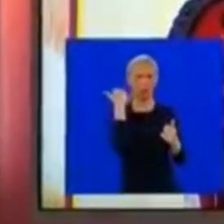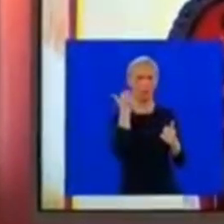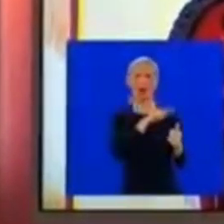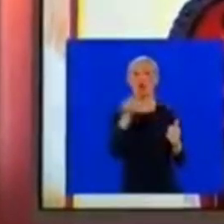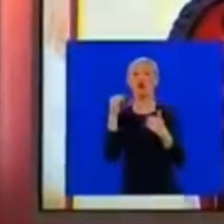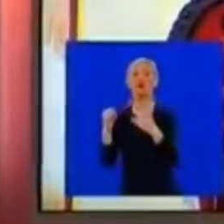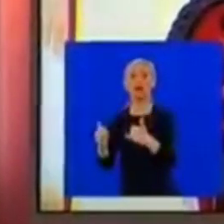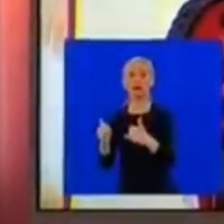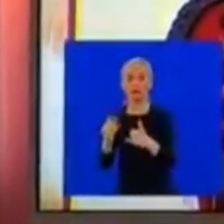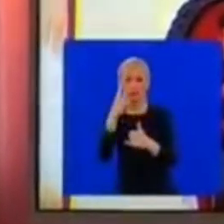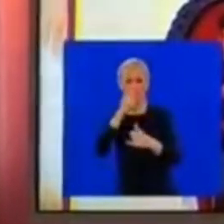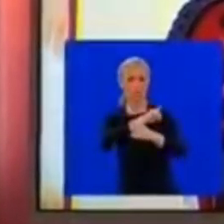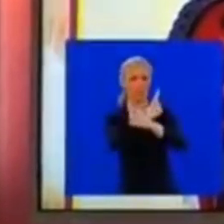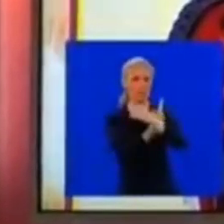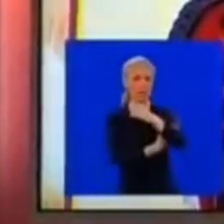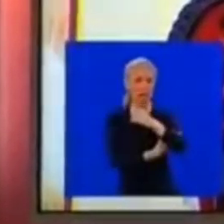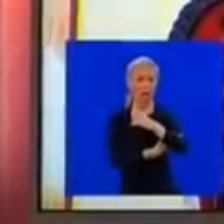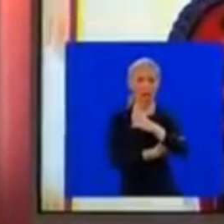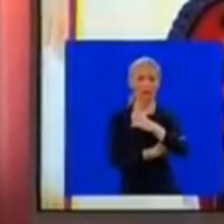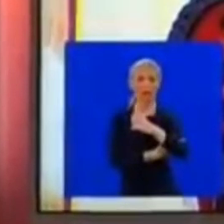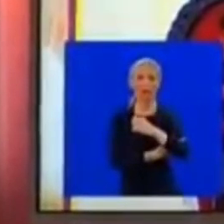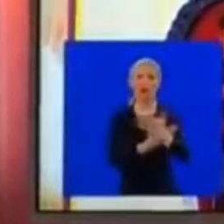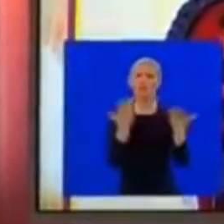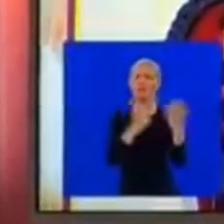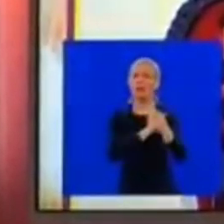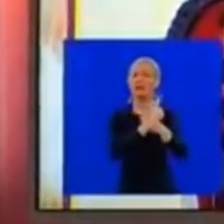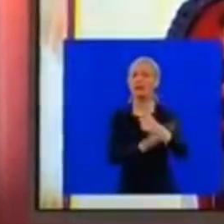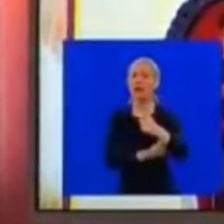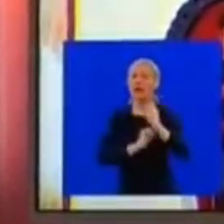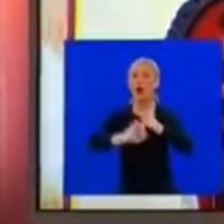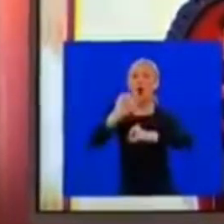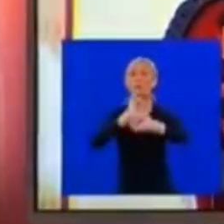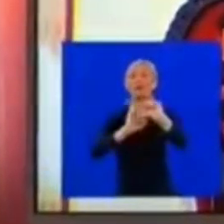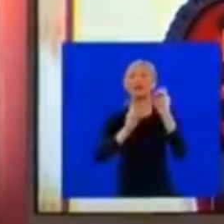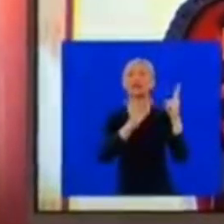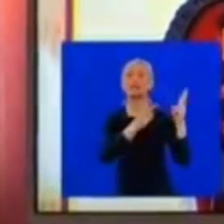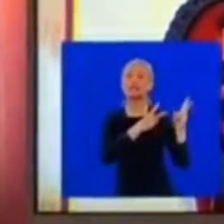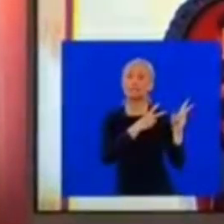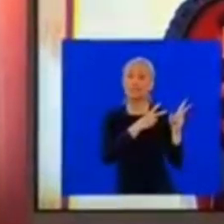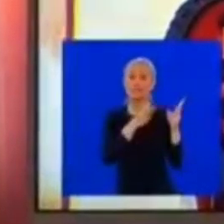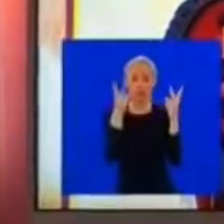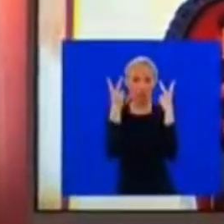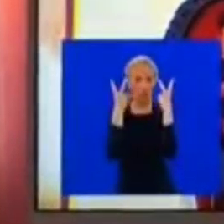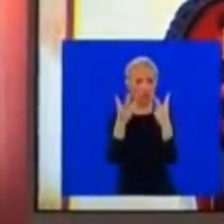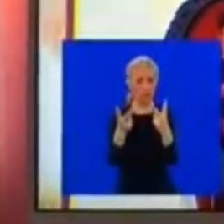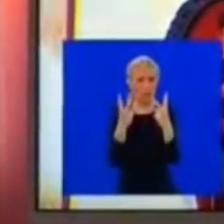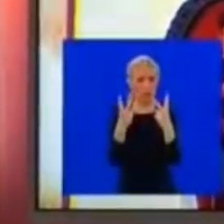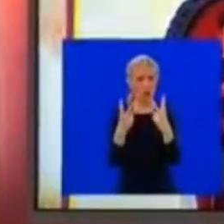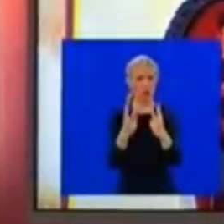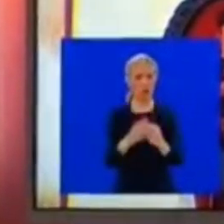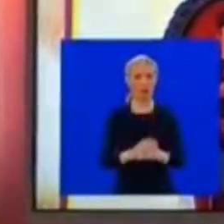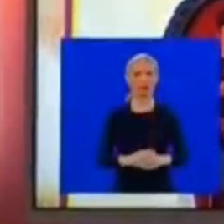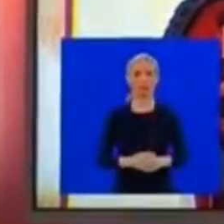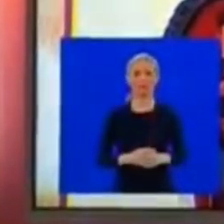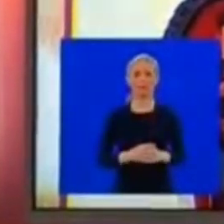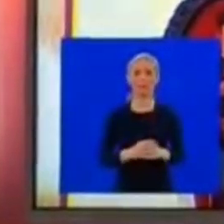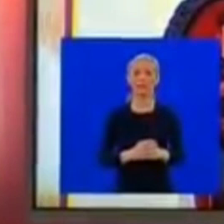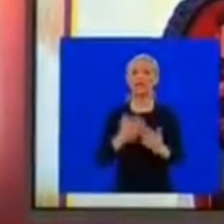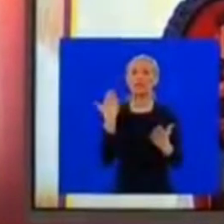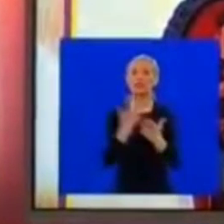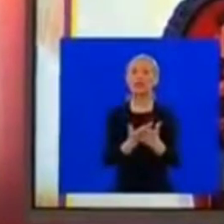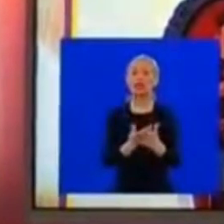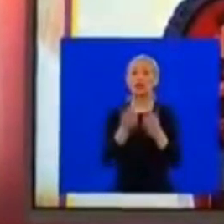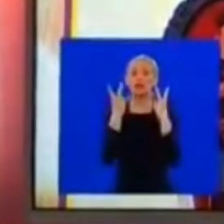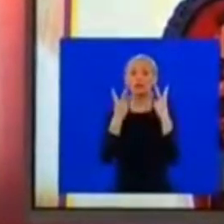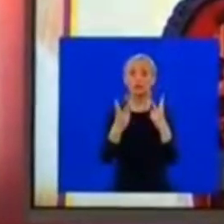čemu se sastoji ta snaga? Upravo u obrani onih istinskih vrijednosti. I zbog toga je